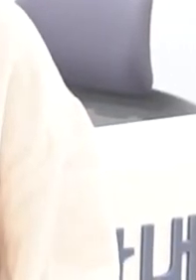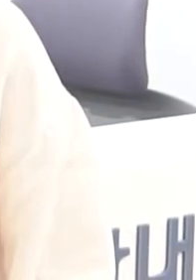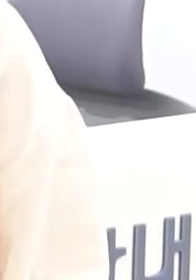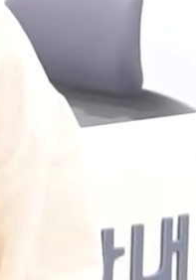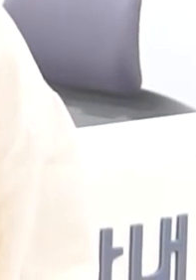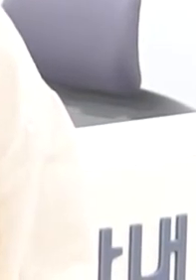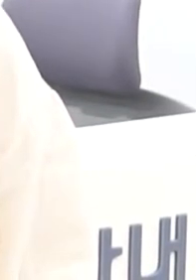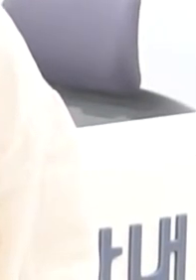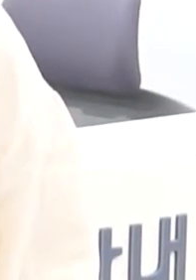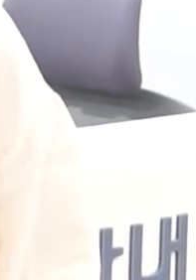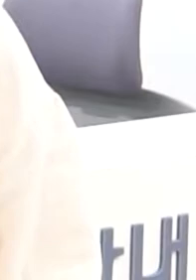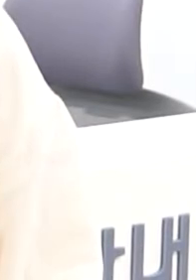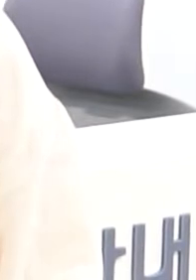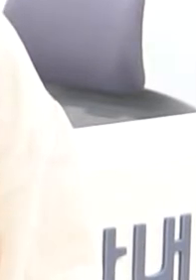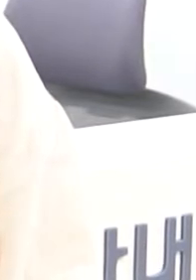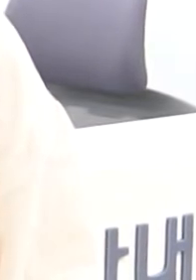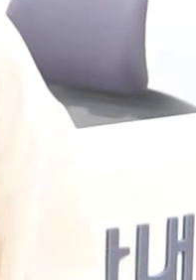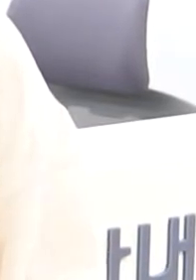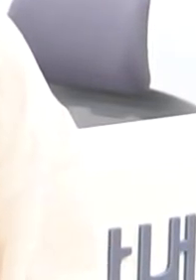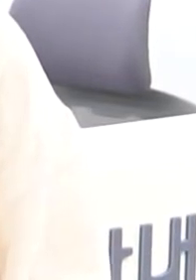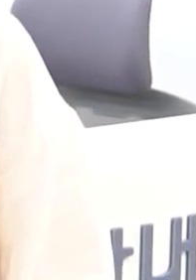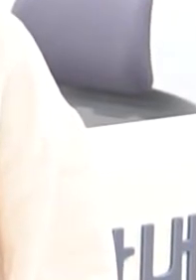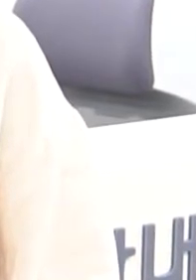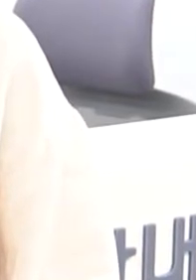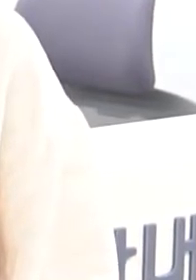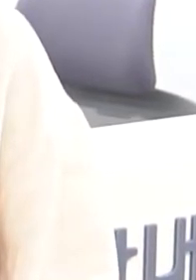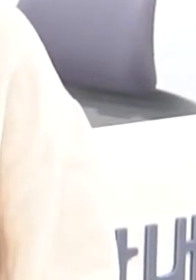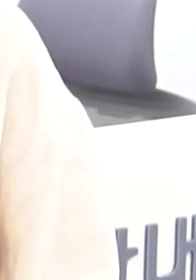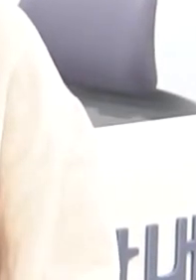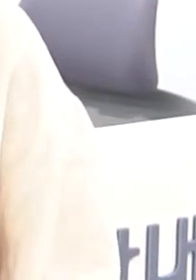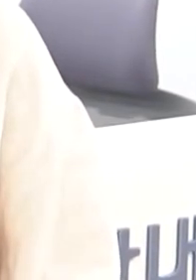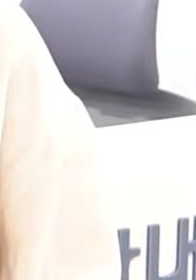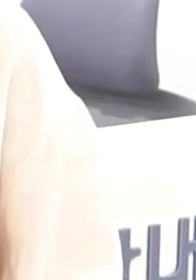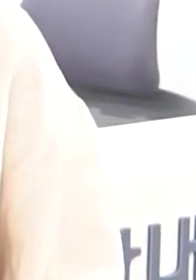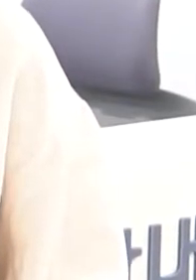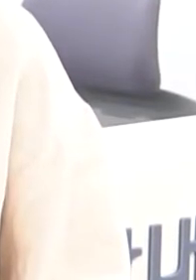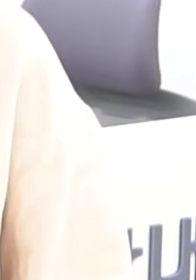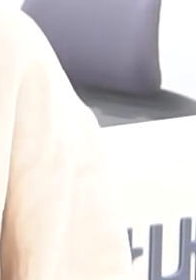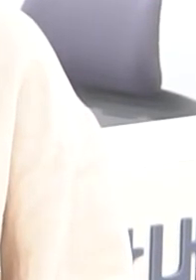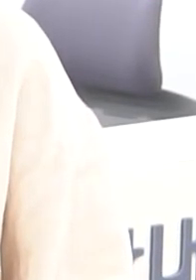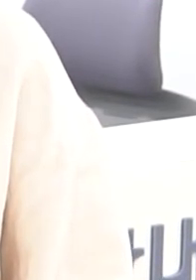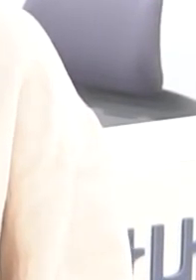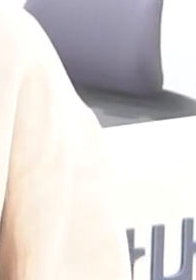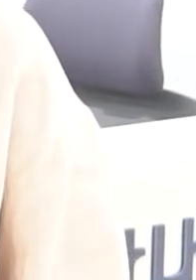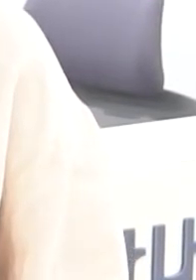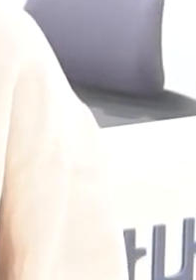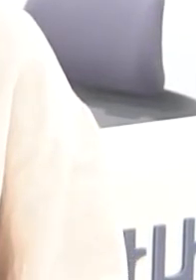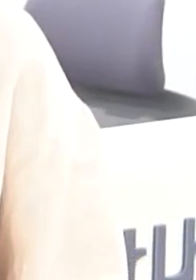강서구가 구민들을 위해서 안전하고 편리한 비대면 건강관리 서비스를 시작합니다.